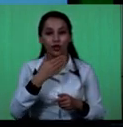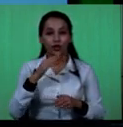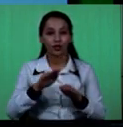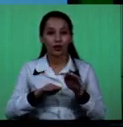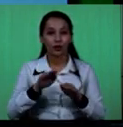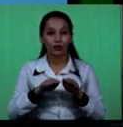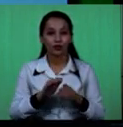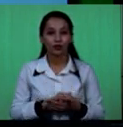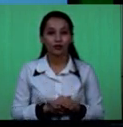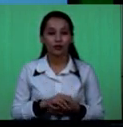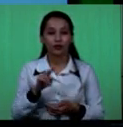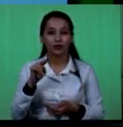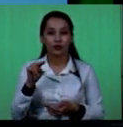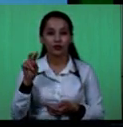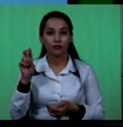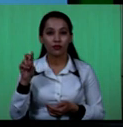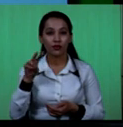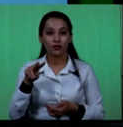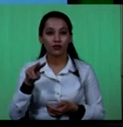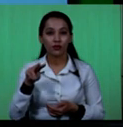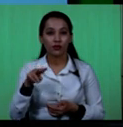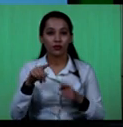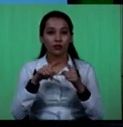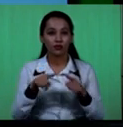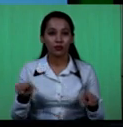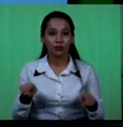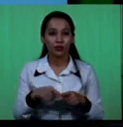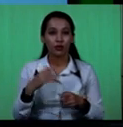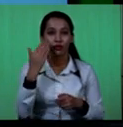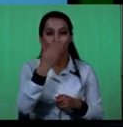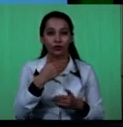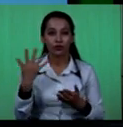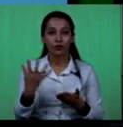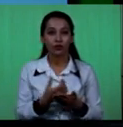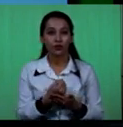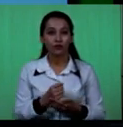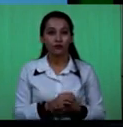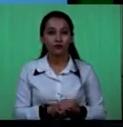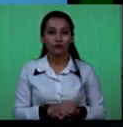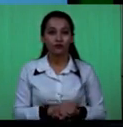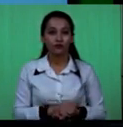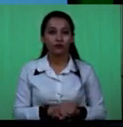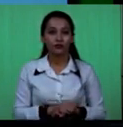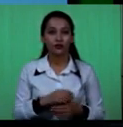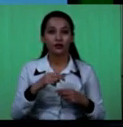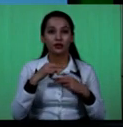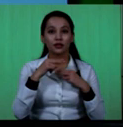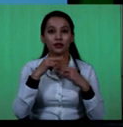taqqoslang. D, B, L uchburchak yuzini toping. Diqqat